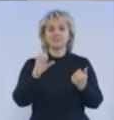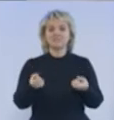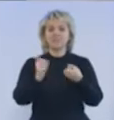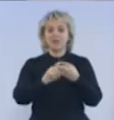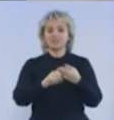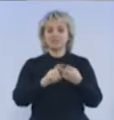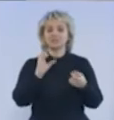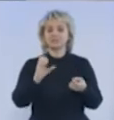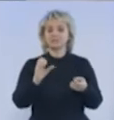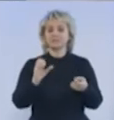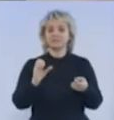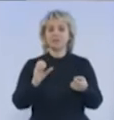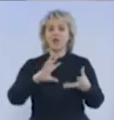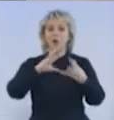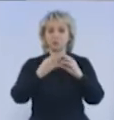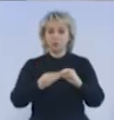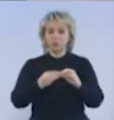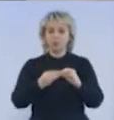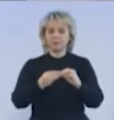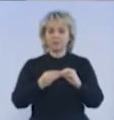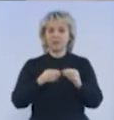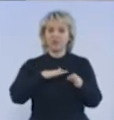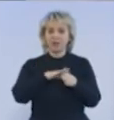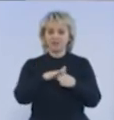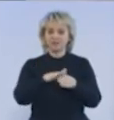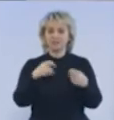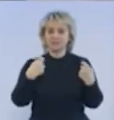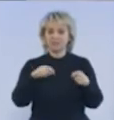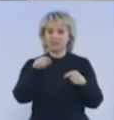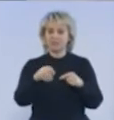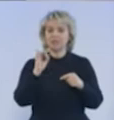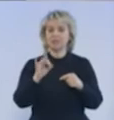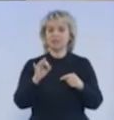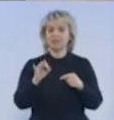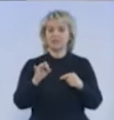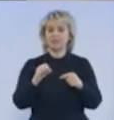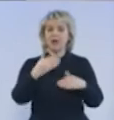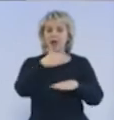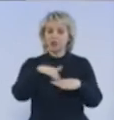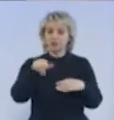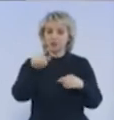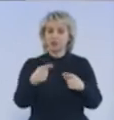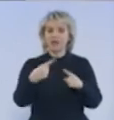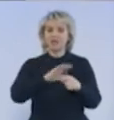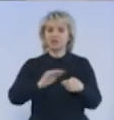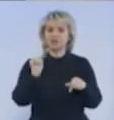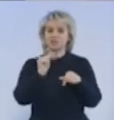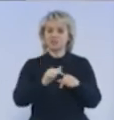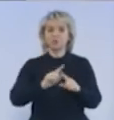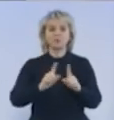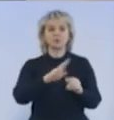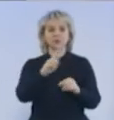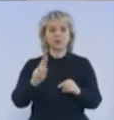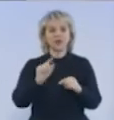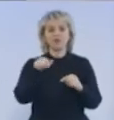связано с объемами реализации и с адресностью. Но это не затрагивает абсолютно никого,